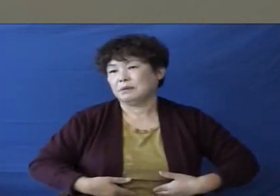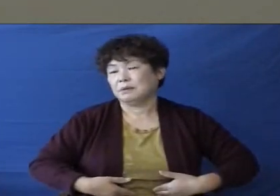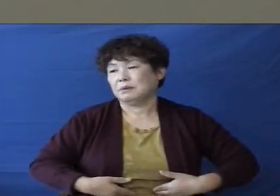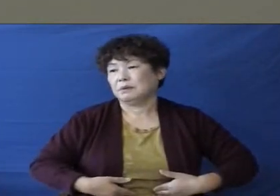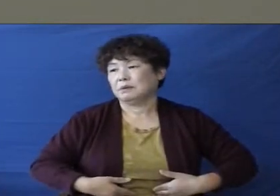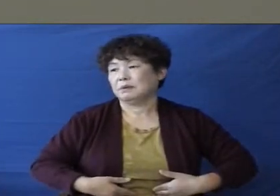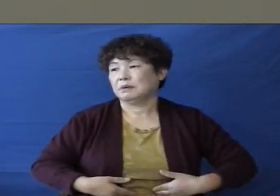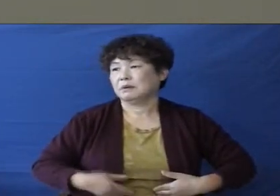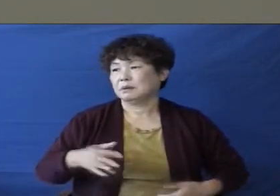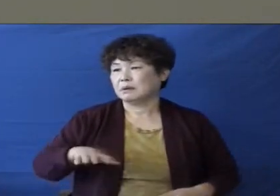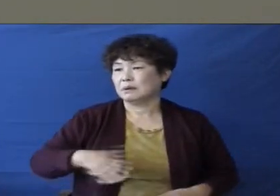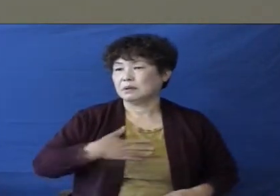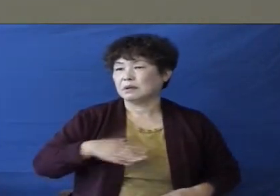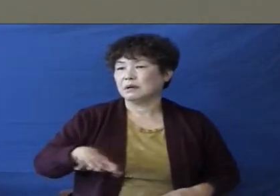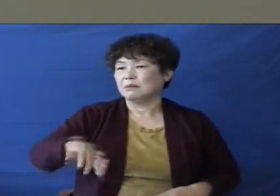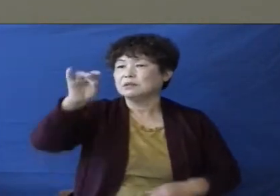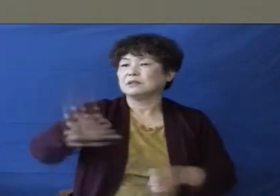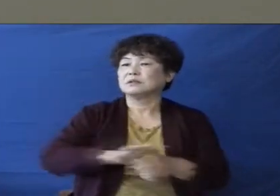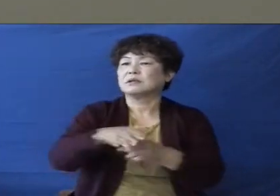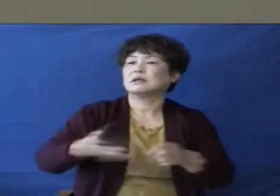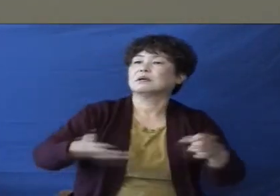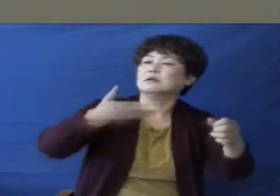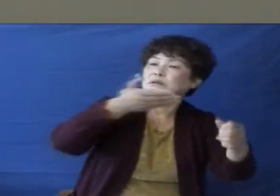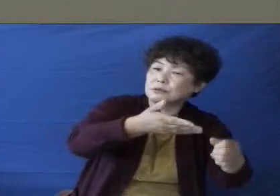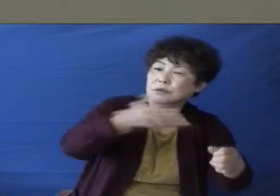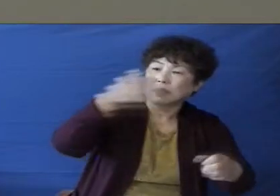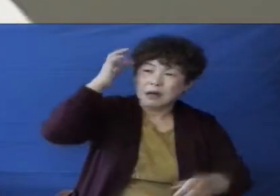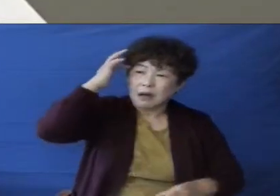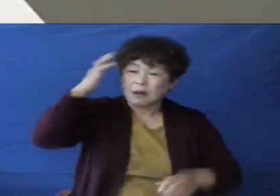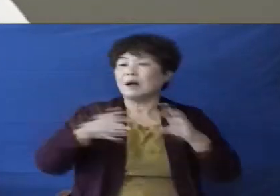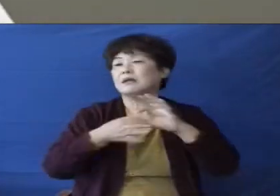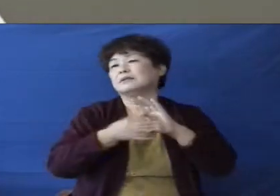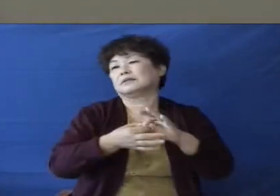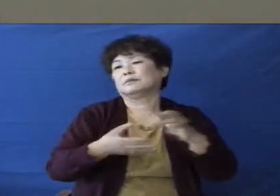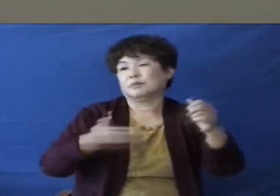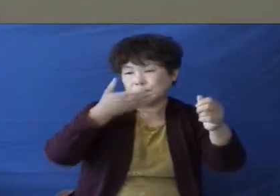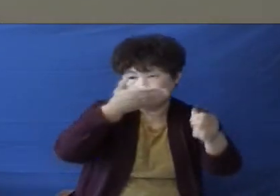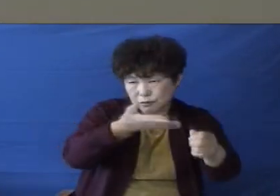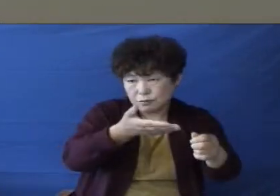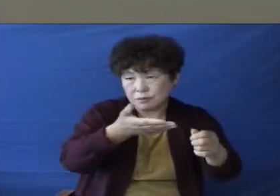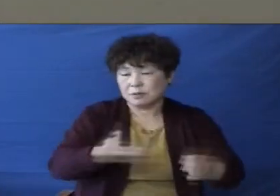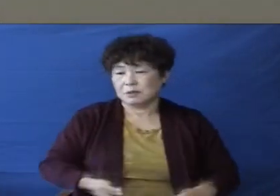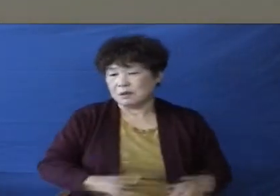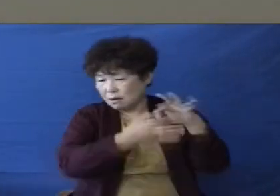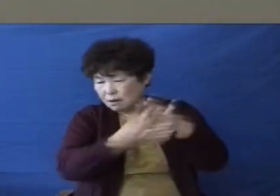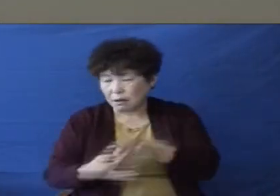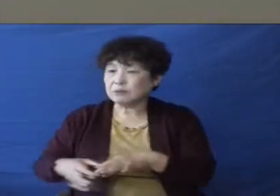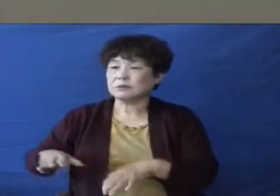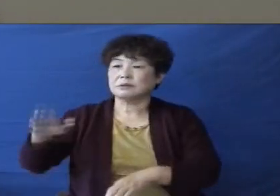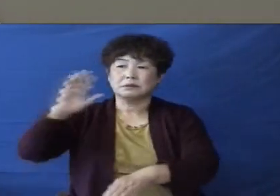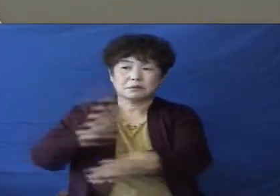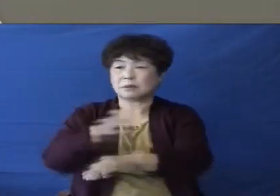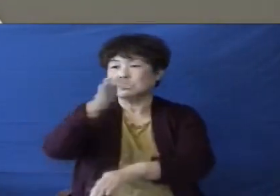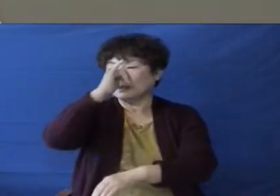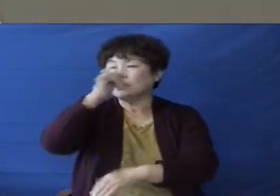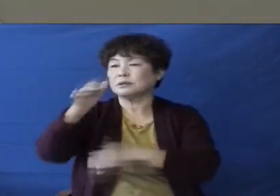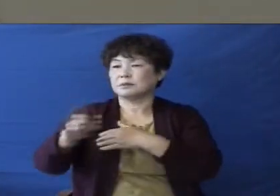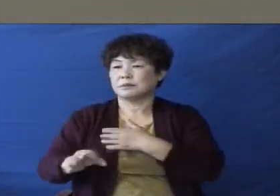뭐 사랑을 주고 관심을 주고 내가 애써 보고 그래도 안되면 뭐라고 할 수 있지만 또 하나 한 것도 없으면서